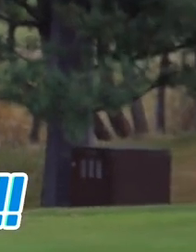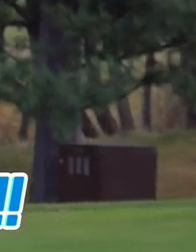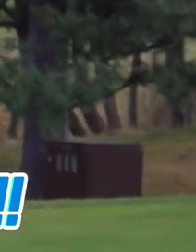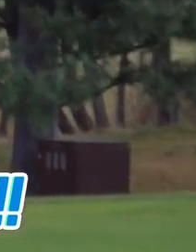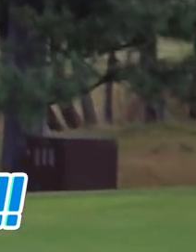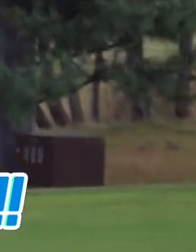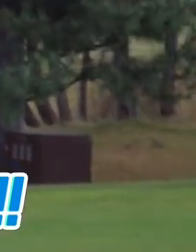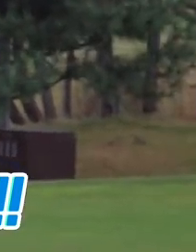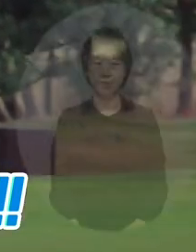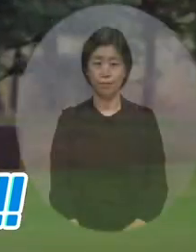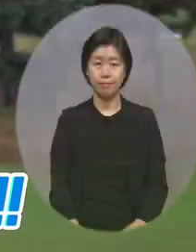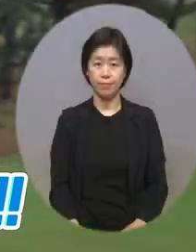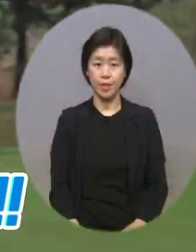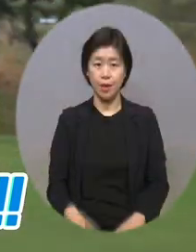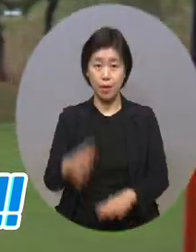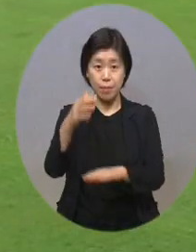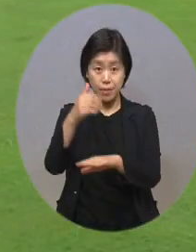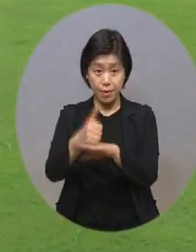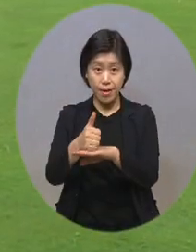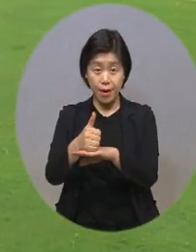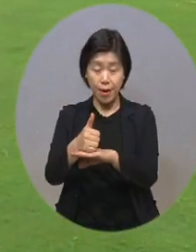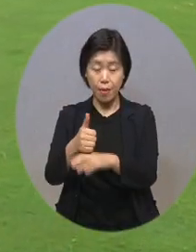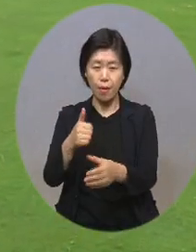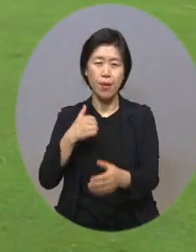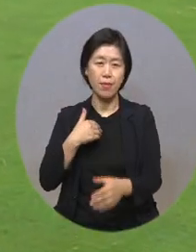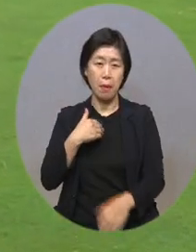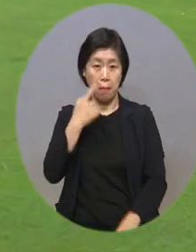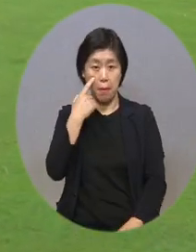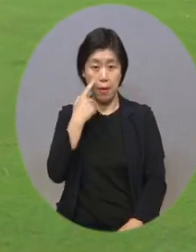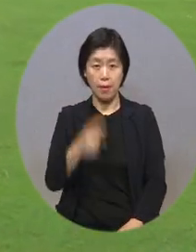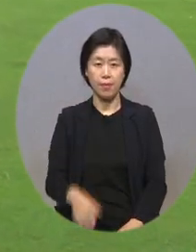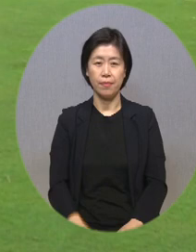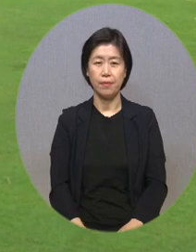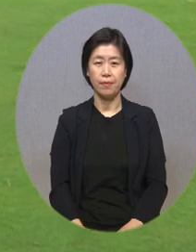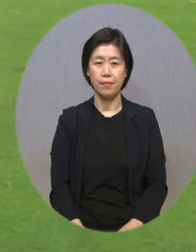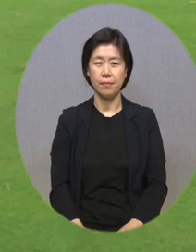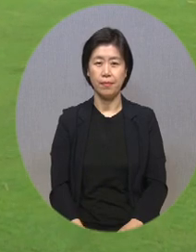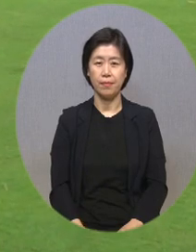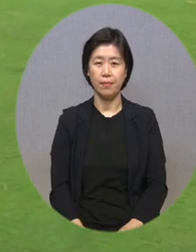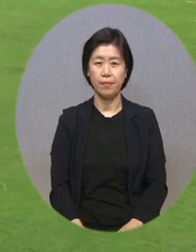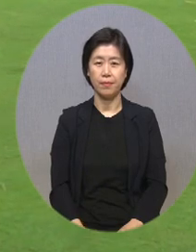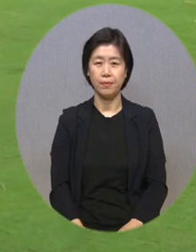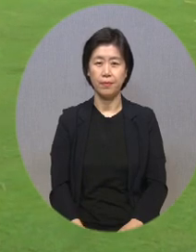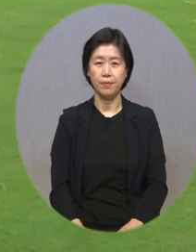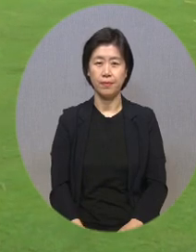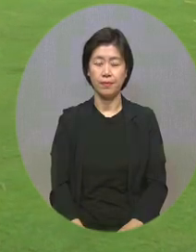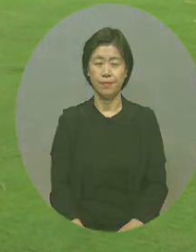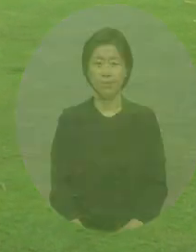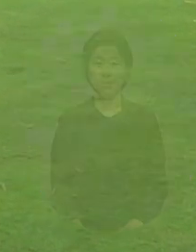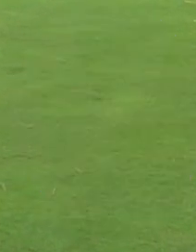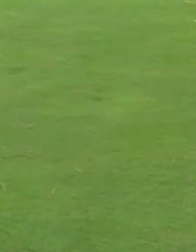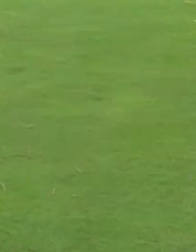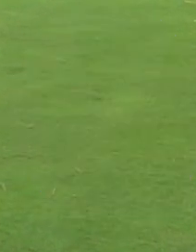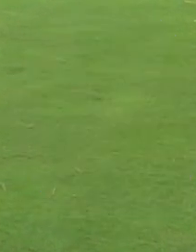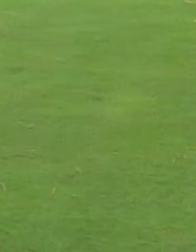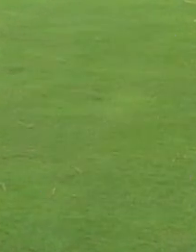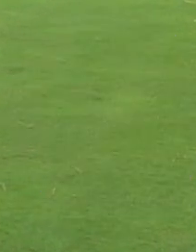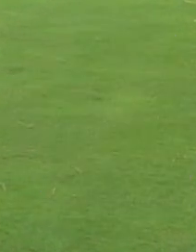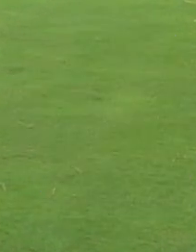빅 홀컵이니까 마무리할게요. 빅 홀컵이니까 마무리할게요. 아니, 빅